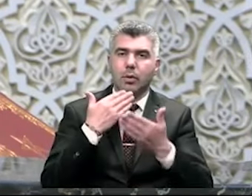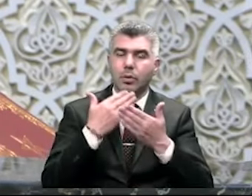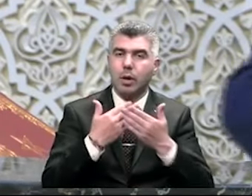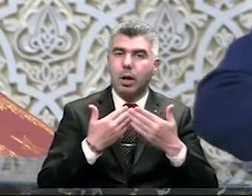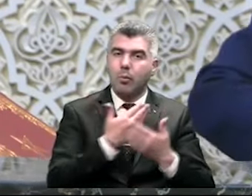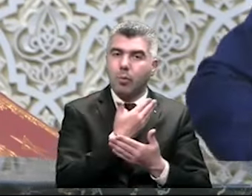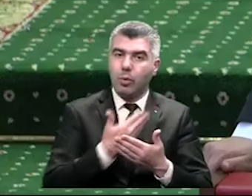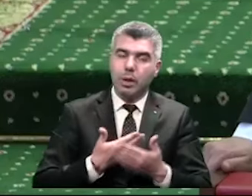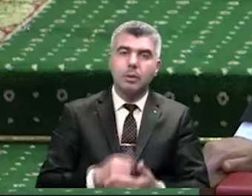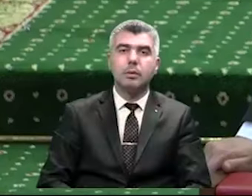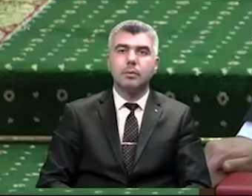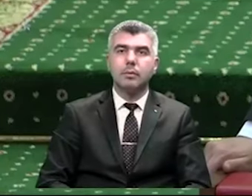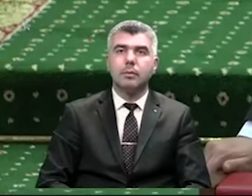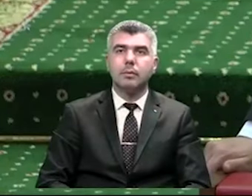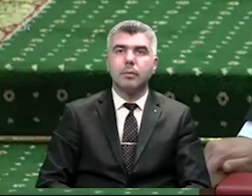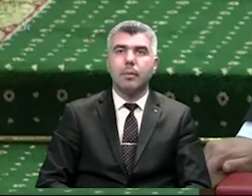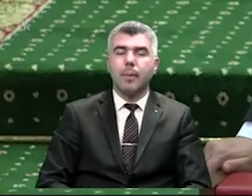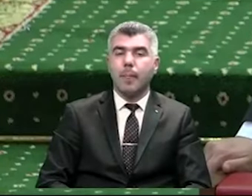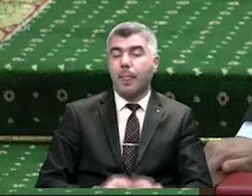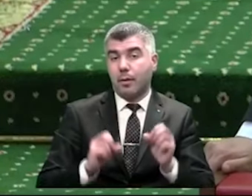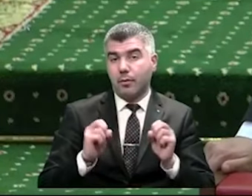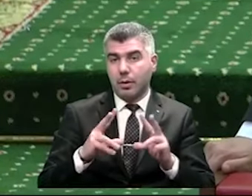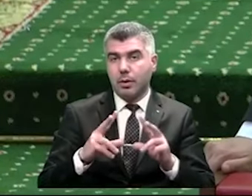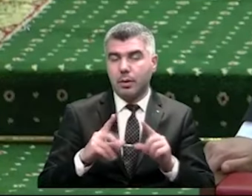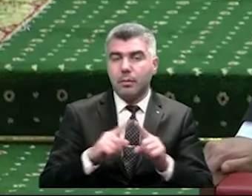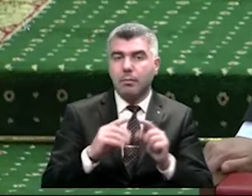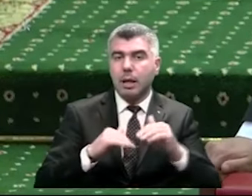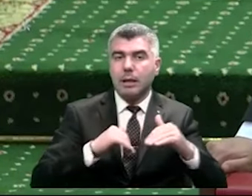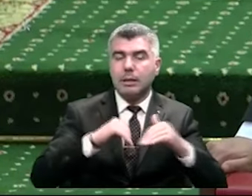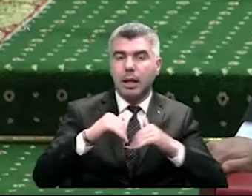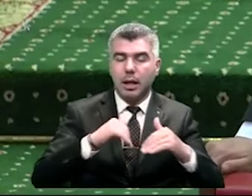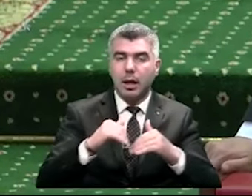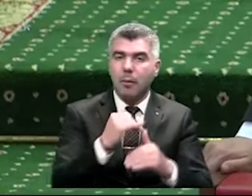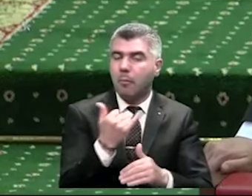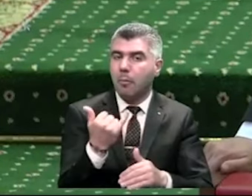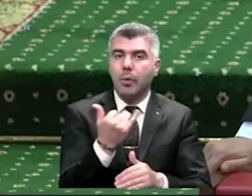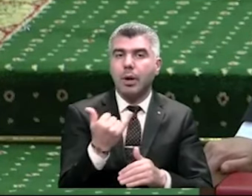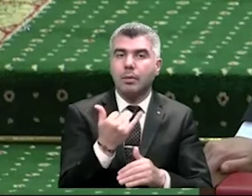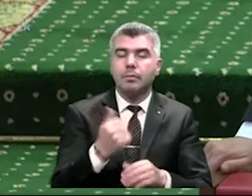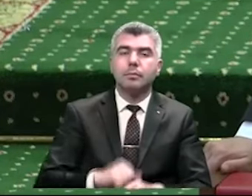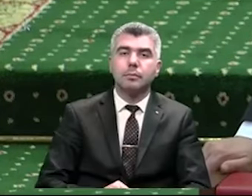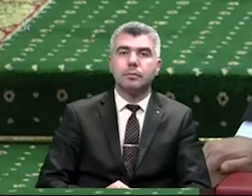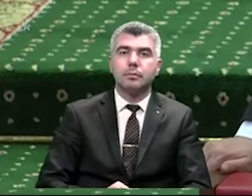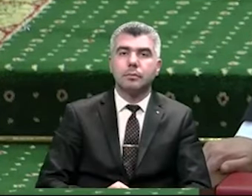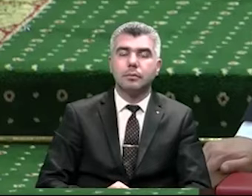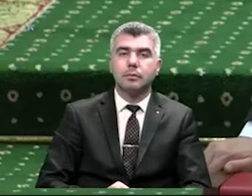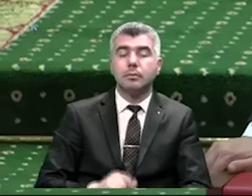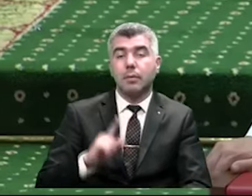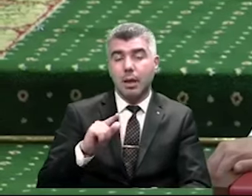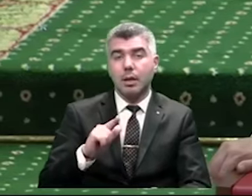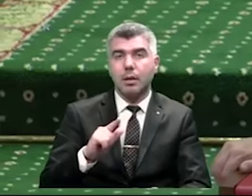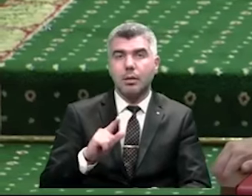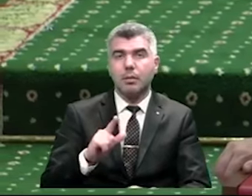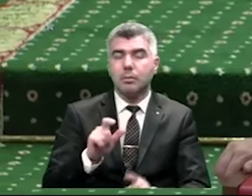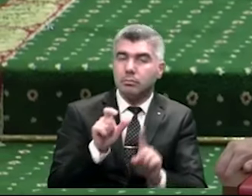المستشار كما تفضلتم فبالطبع هذا الطريق عند اهميه قصوى وبالتالي هنالك عنايه خاصه من